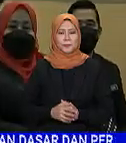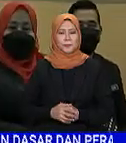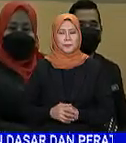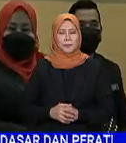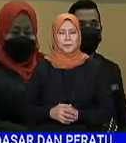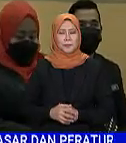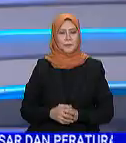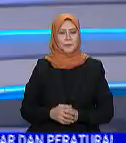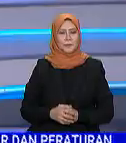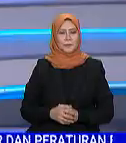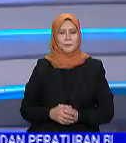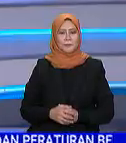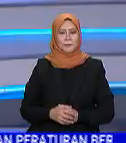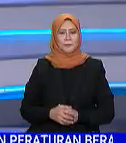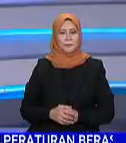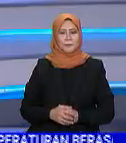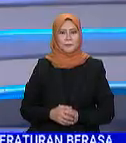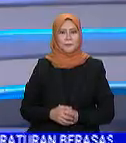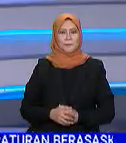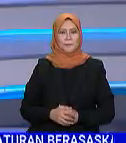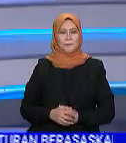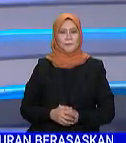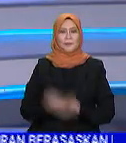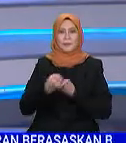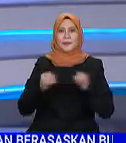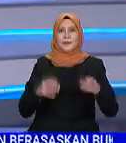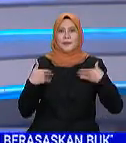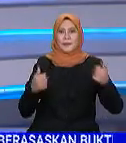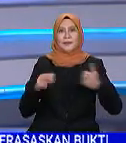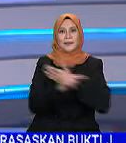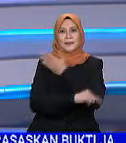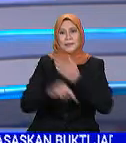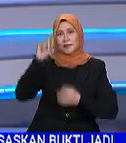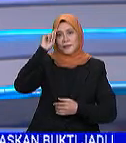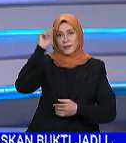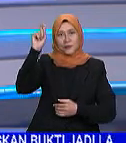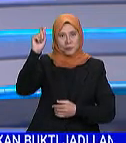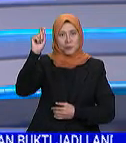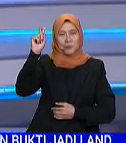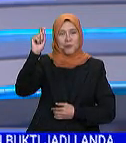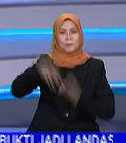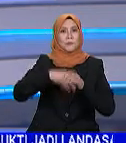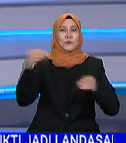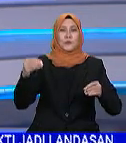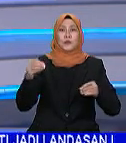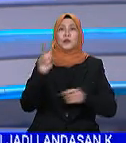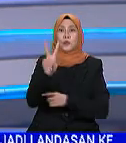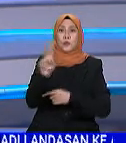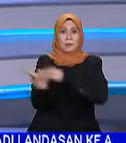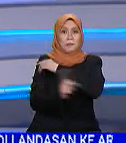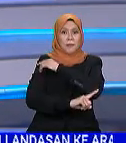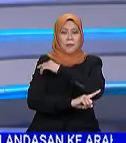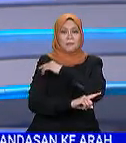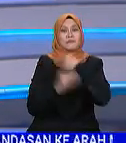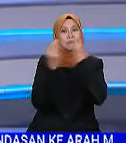hai hai di dalam hari itu jabatan kesihatan Negeri Terengganu jnt mengeluarkan dua compounds